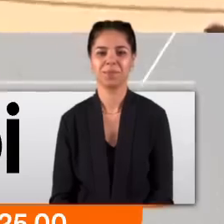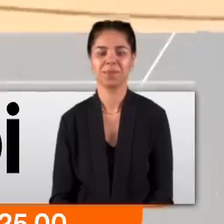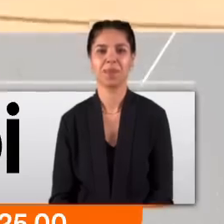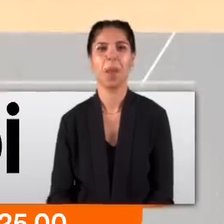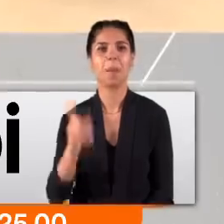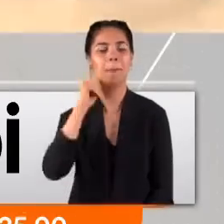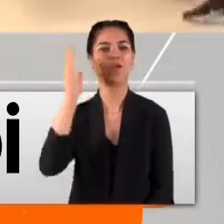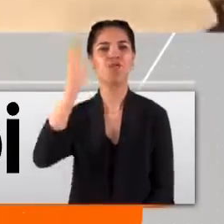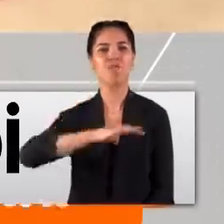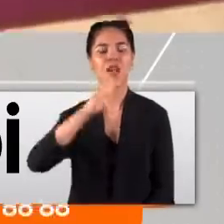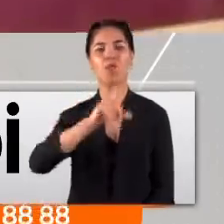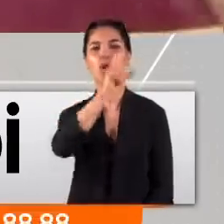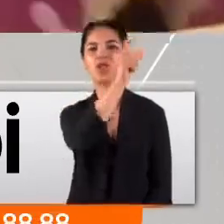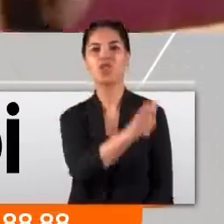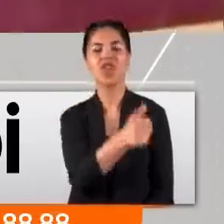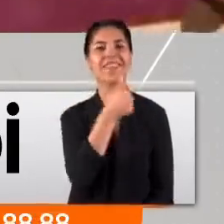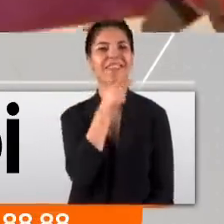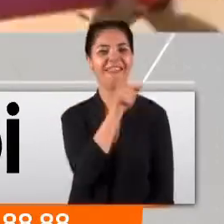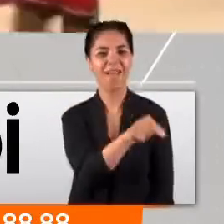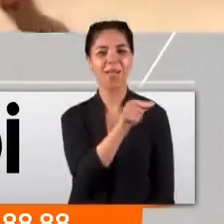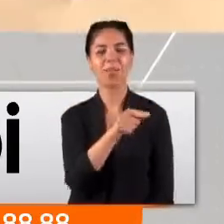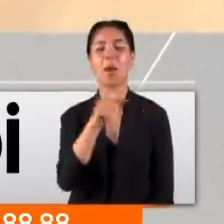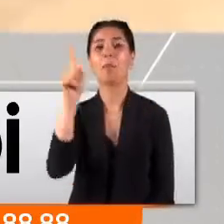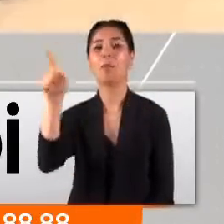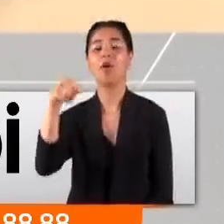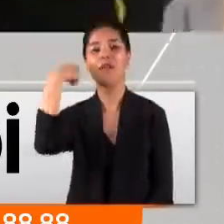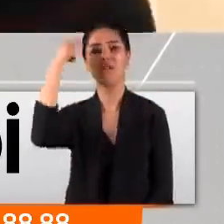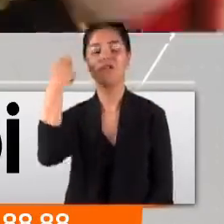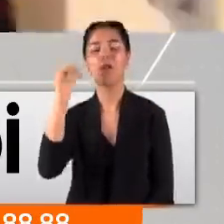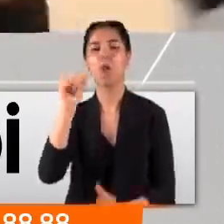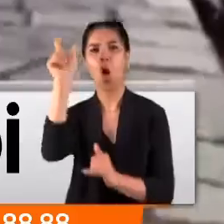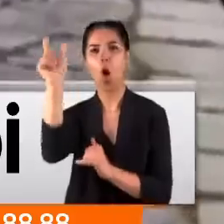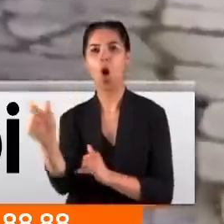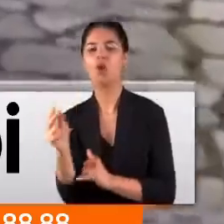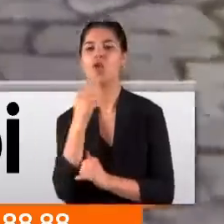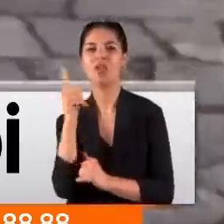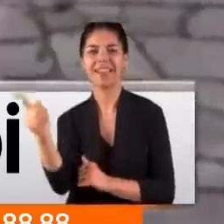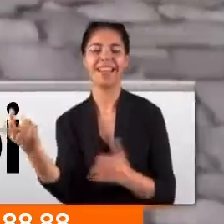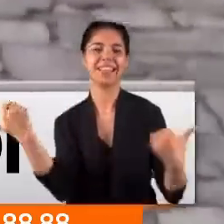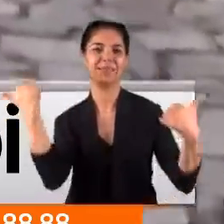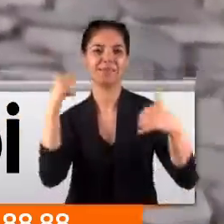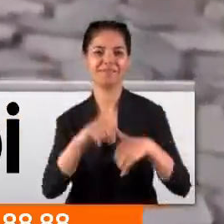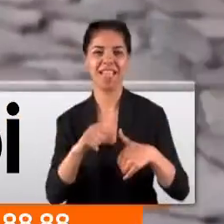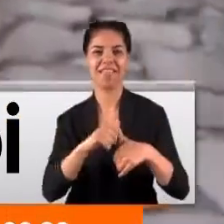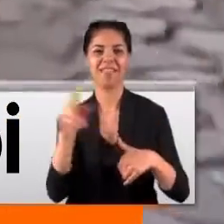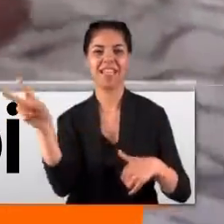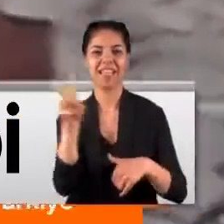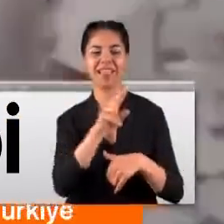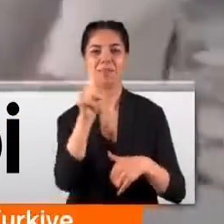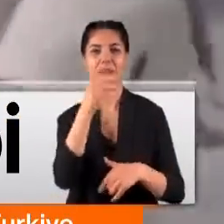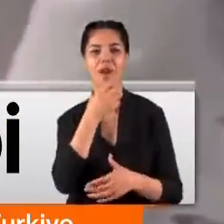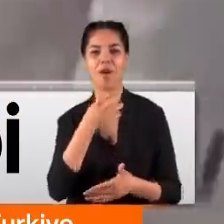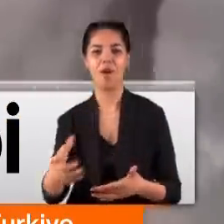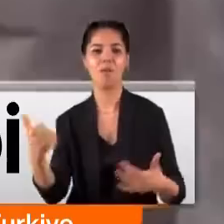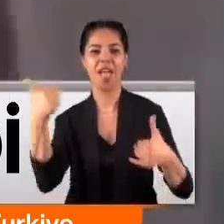Ünlü basketbolcu Cedi Osman'la Destan dizisinin ak kızı oyuncu Ebru Şahin dünya evine girdi. Çift bir ömür